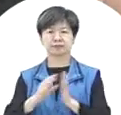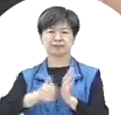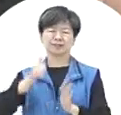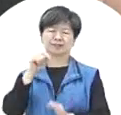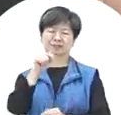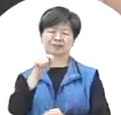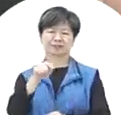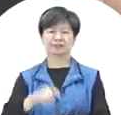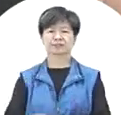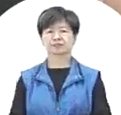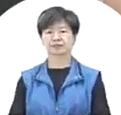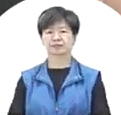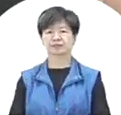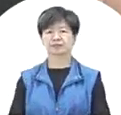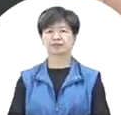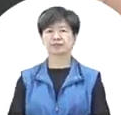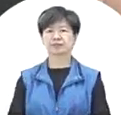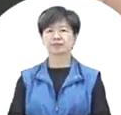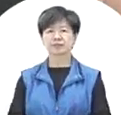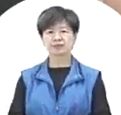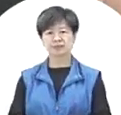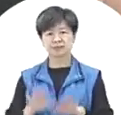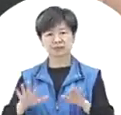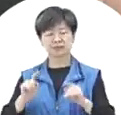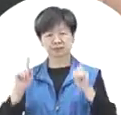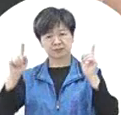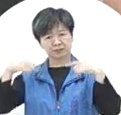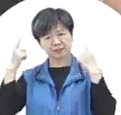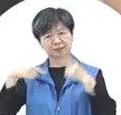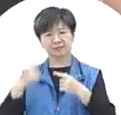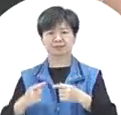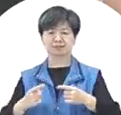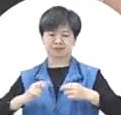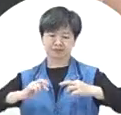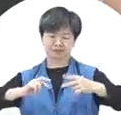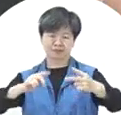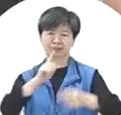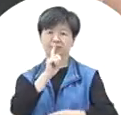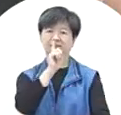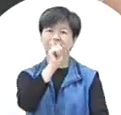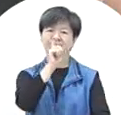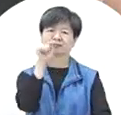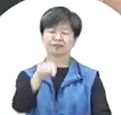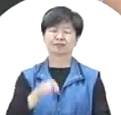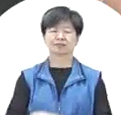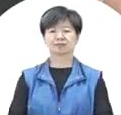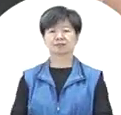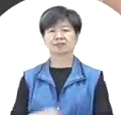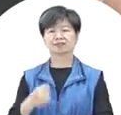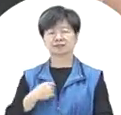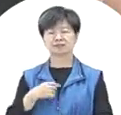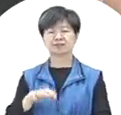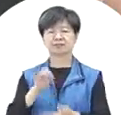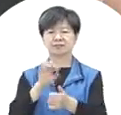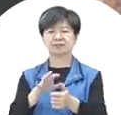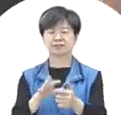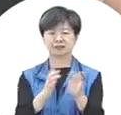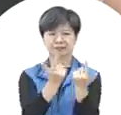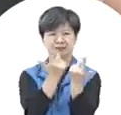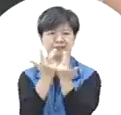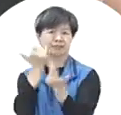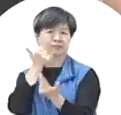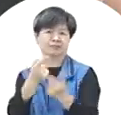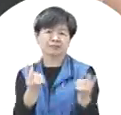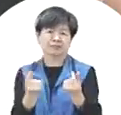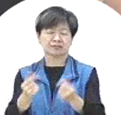你们的 你们在 媒体上的答复也是滚动式修正。 对对对，我们有 对，但是我是这样讲哈， 而且北北基本状况都类似。 因为你